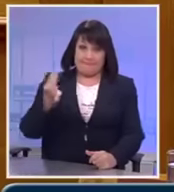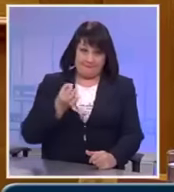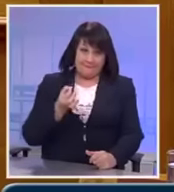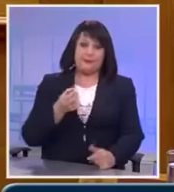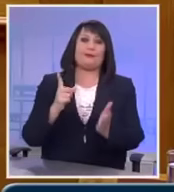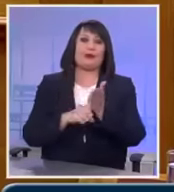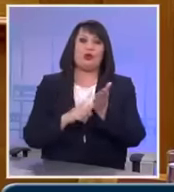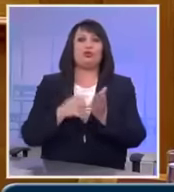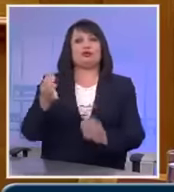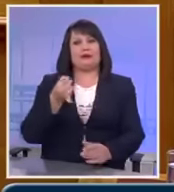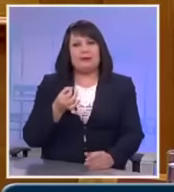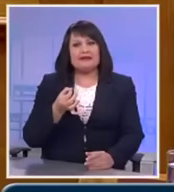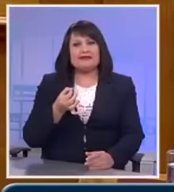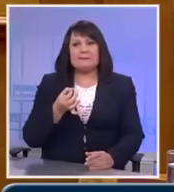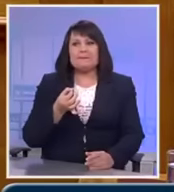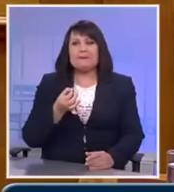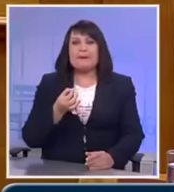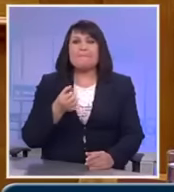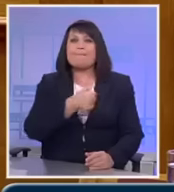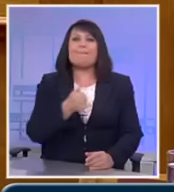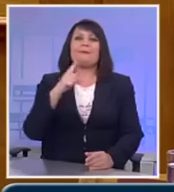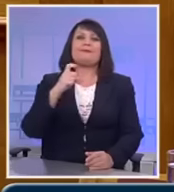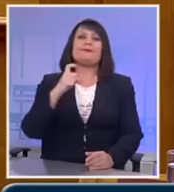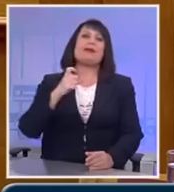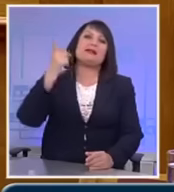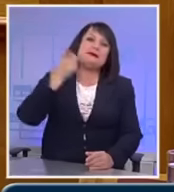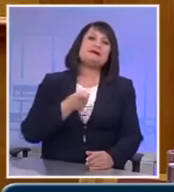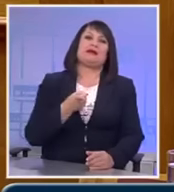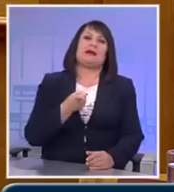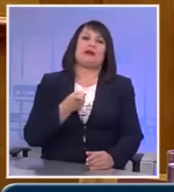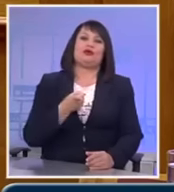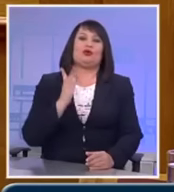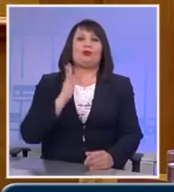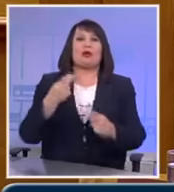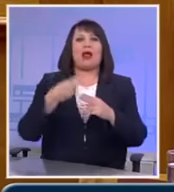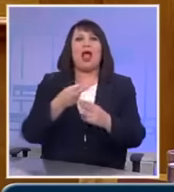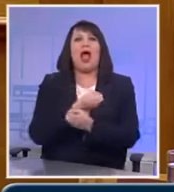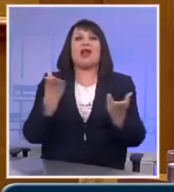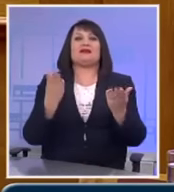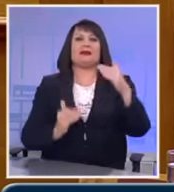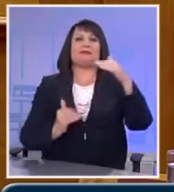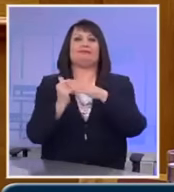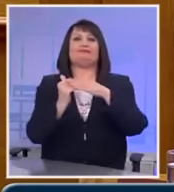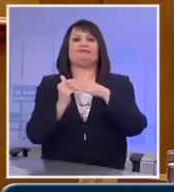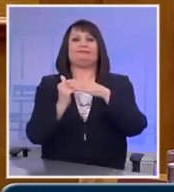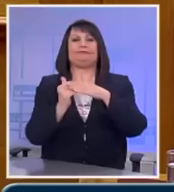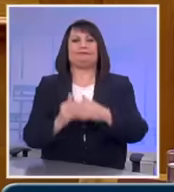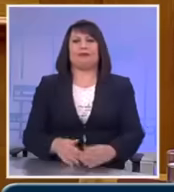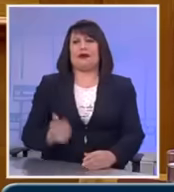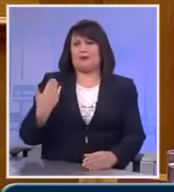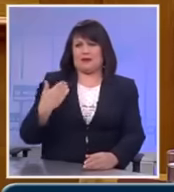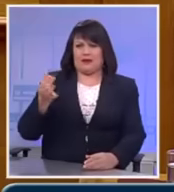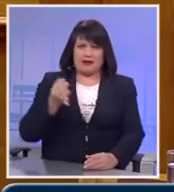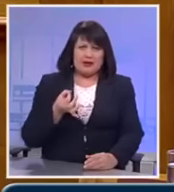με νόμο πως μόνο το 10% μπορεί να αριστεύει πριν από λίγο μας